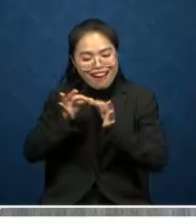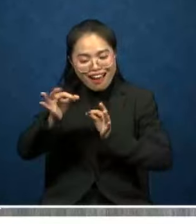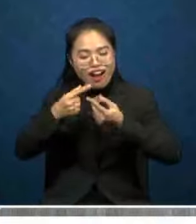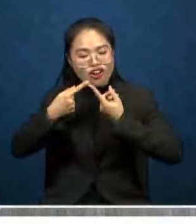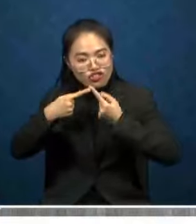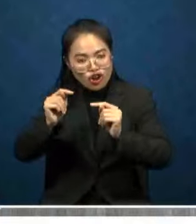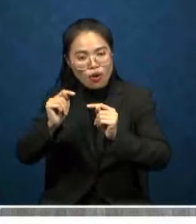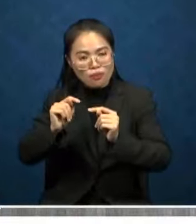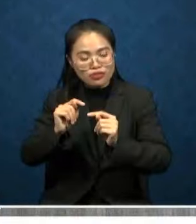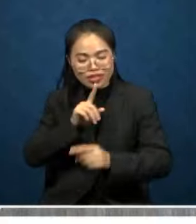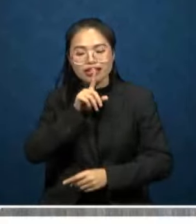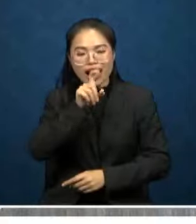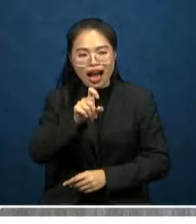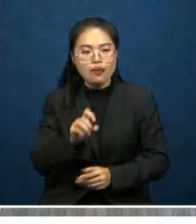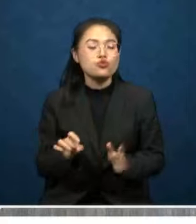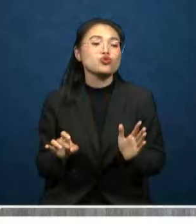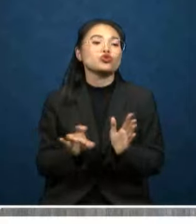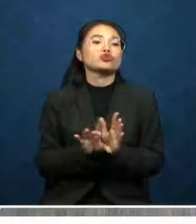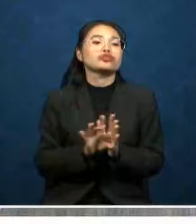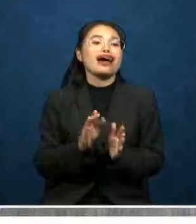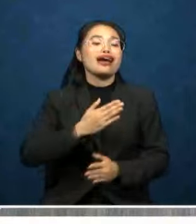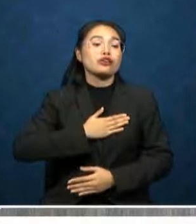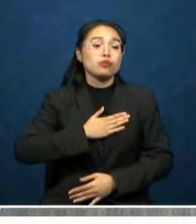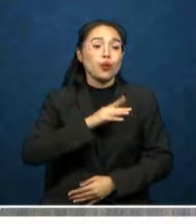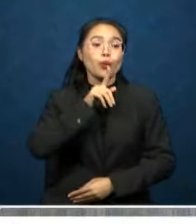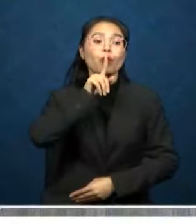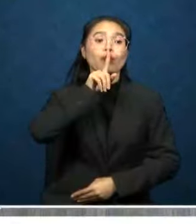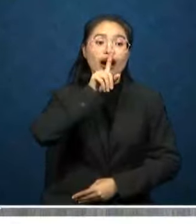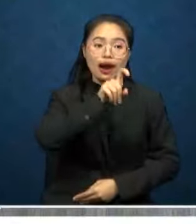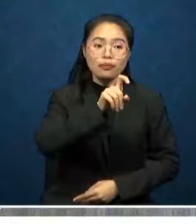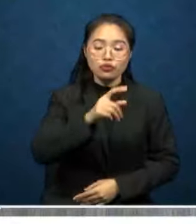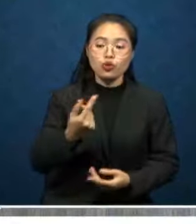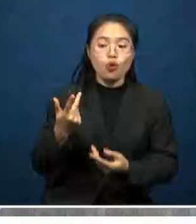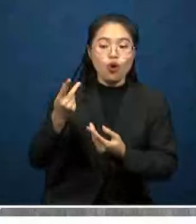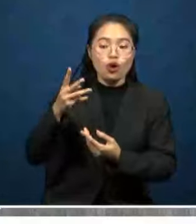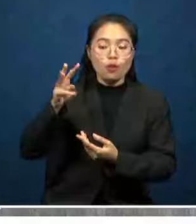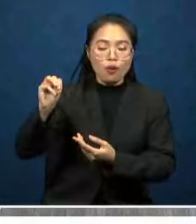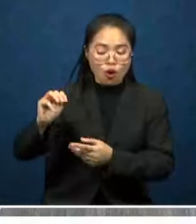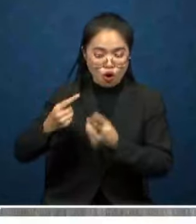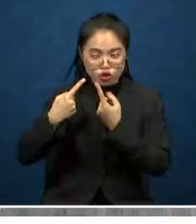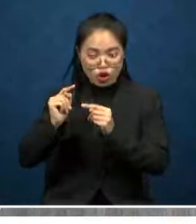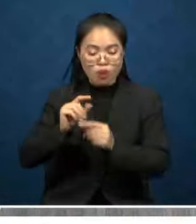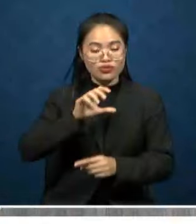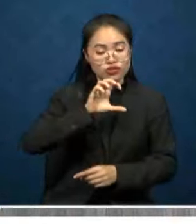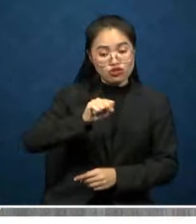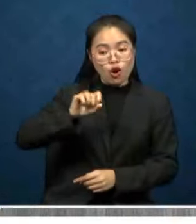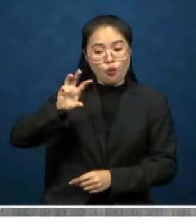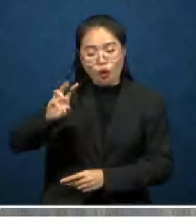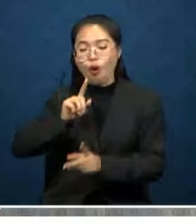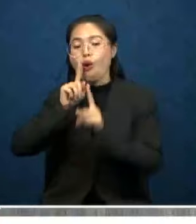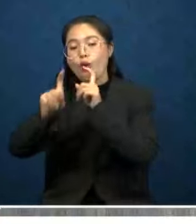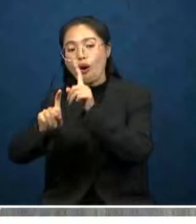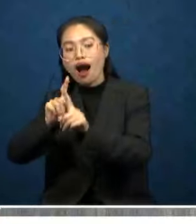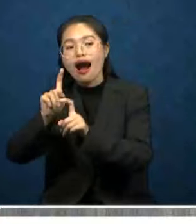มูลที่สุดแล้วคำถามก็คือว่าสิ่งที่ท่านตอบสิ่งที่เพื่อนสมาชิกวุฒิสภาได้ซักถาม